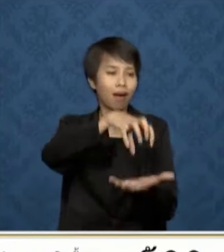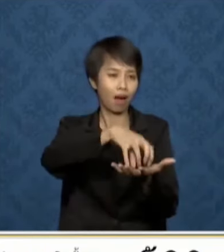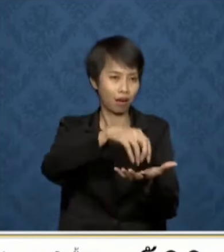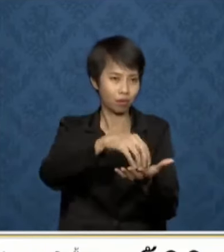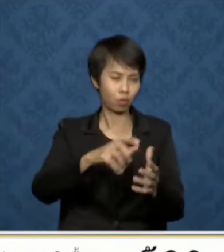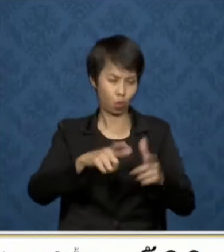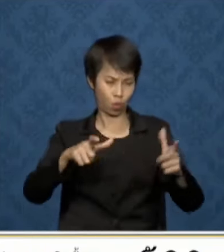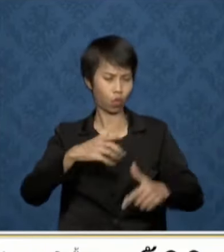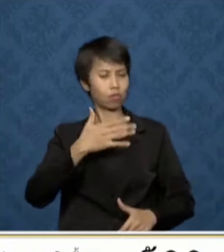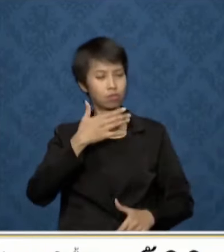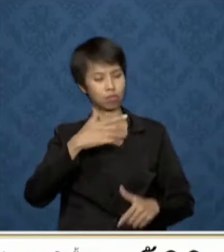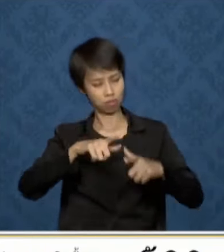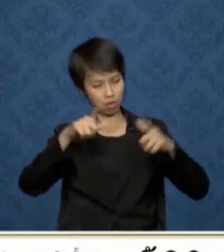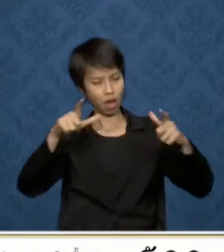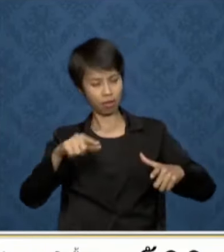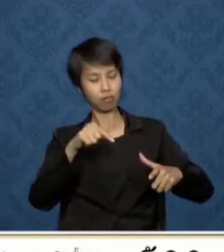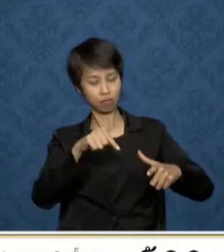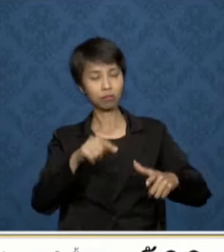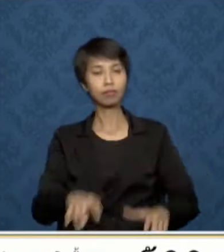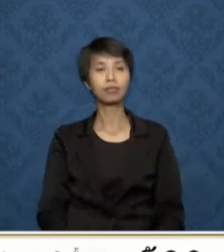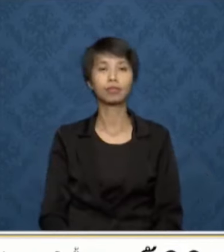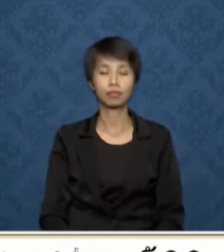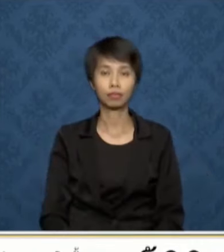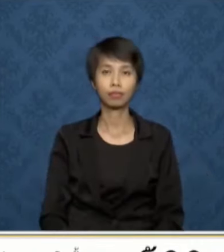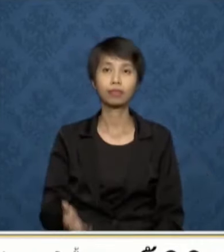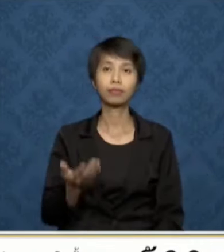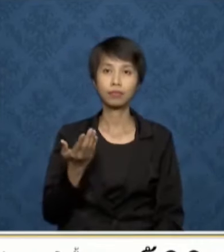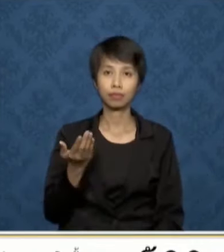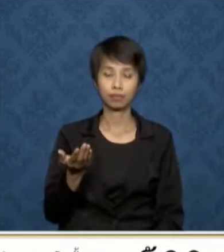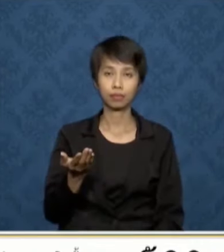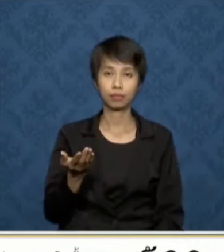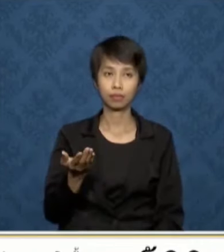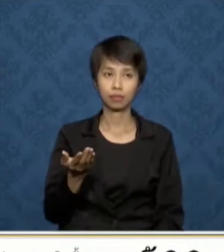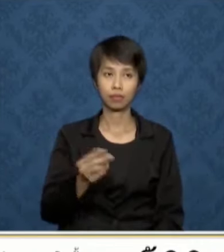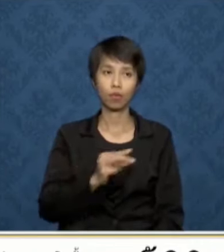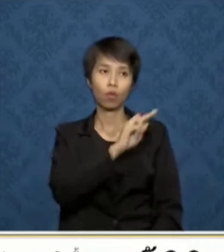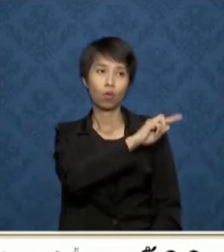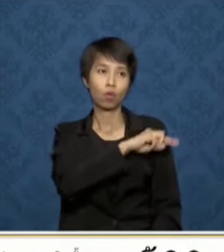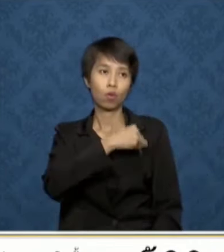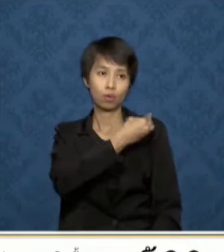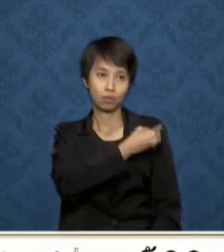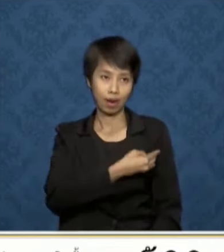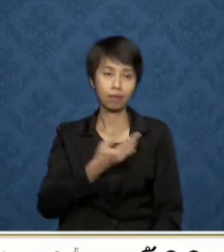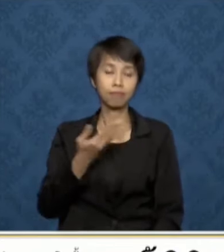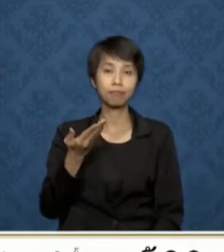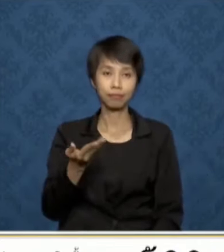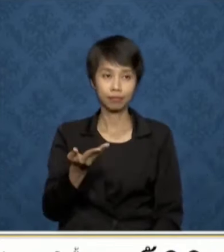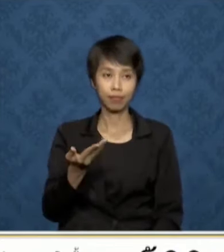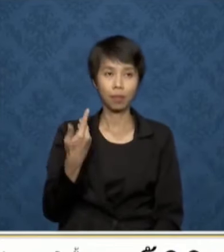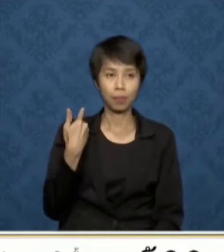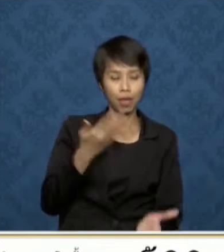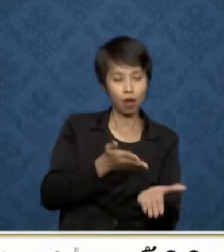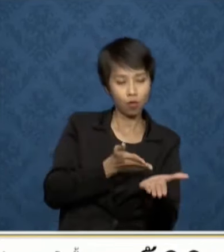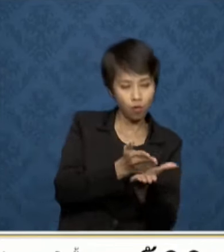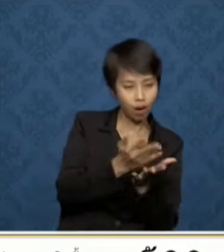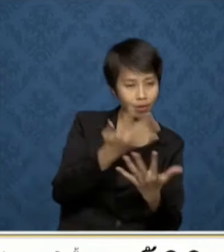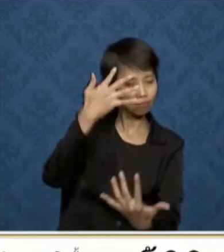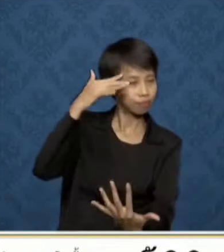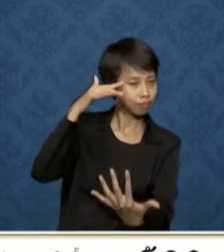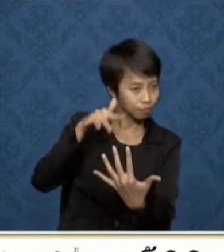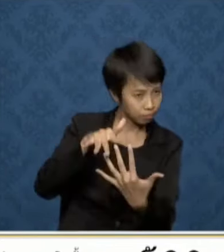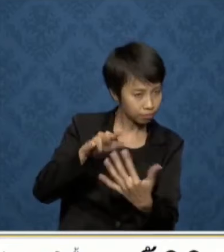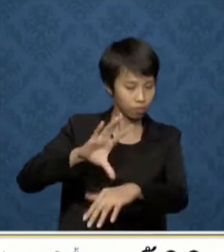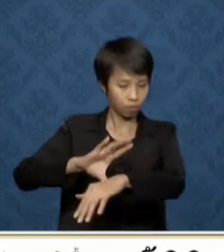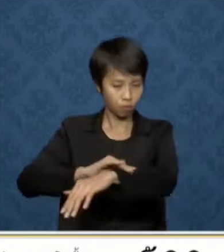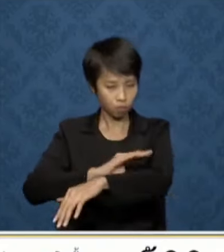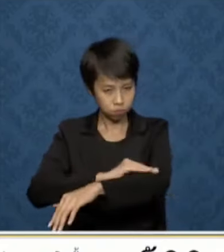ก็ใหญ่เหกันนะถัดไปครัอัี้ครัเสรภพของโงพยาบาล นัจะทันนะครัก็มีพาแกจิตเวทพาแกกภา